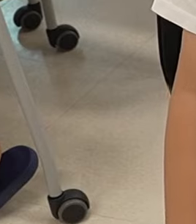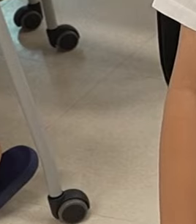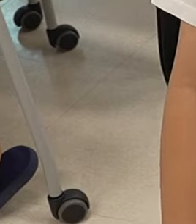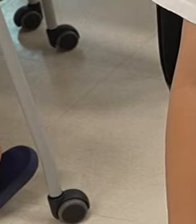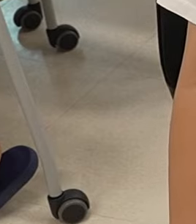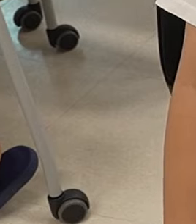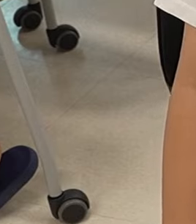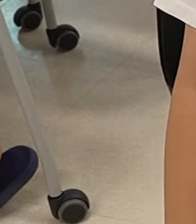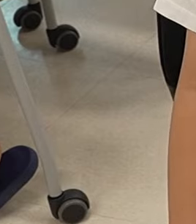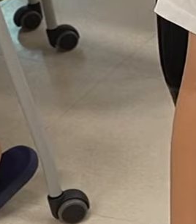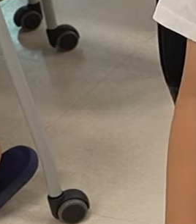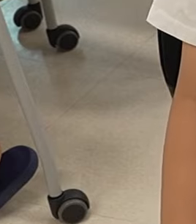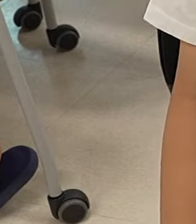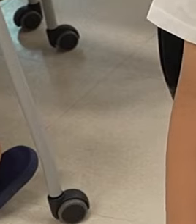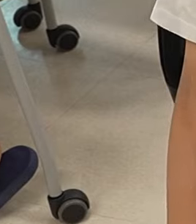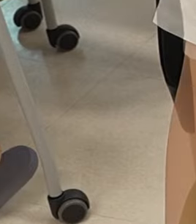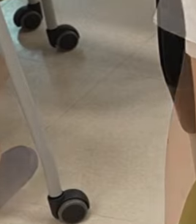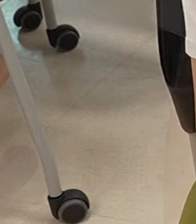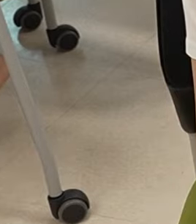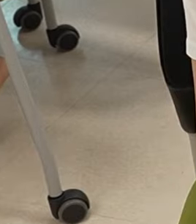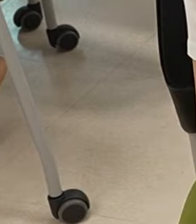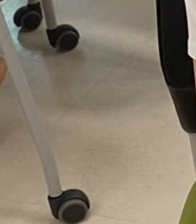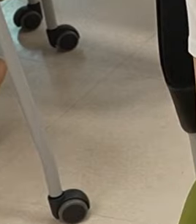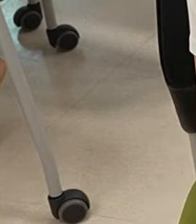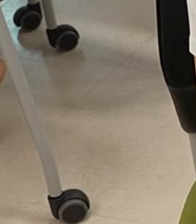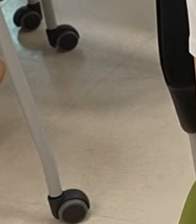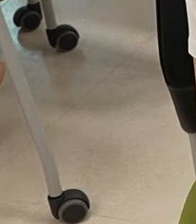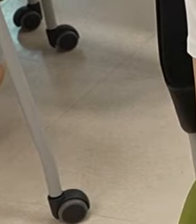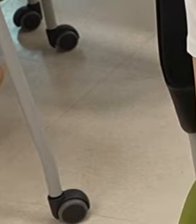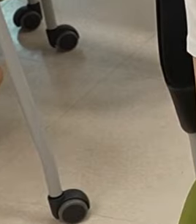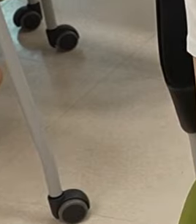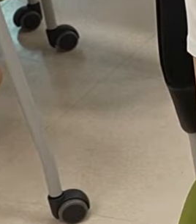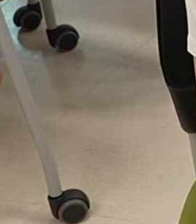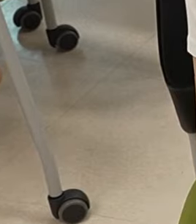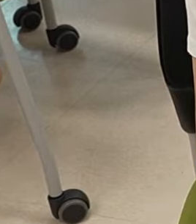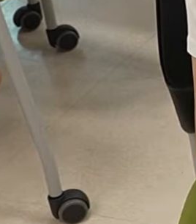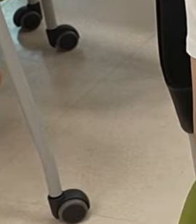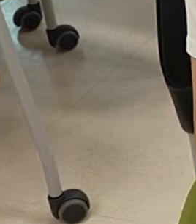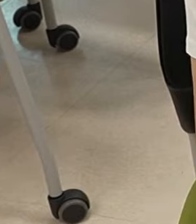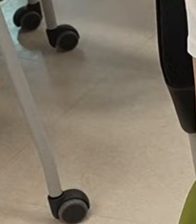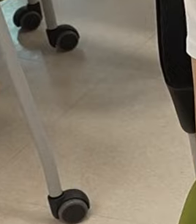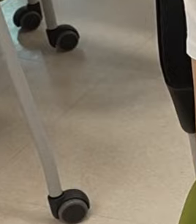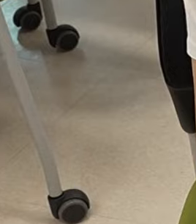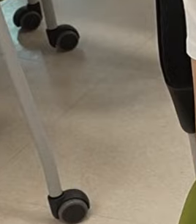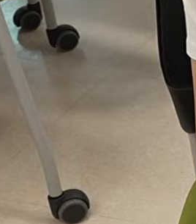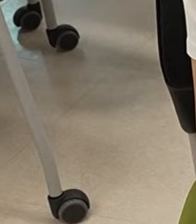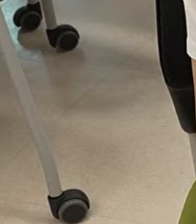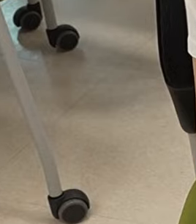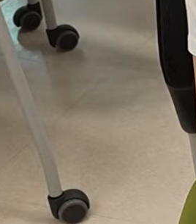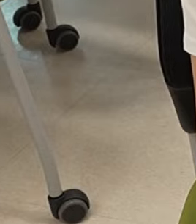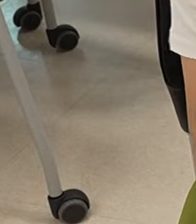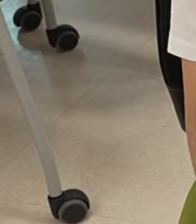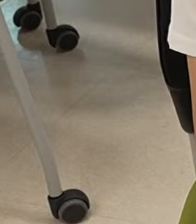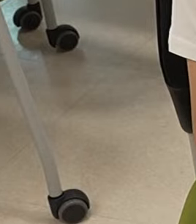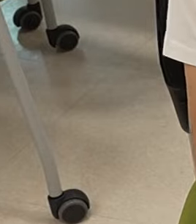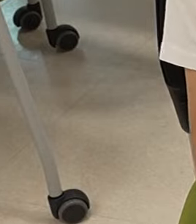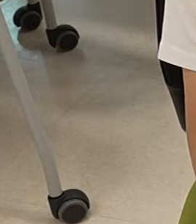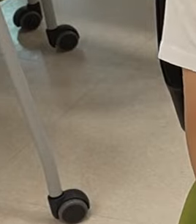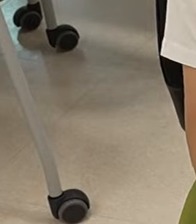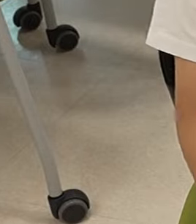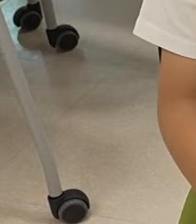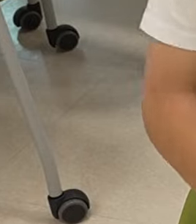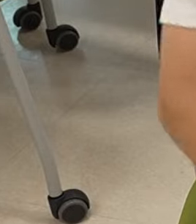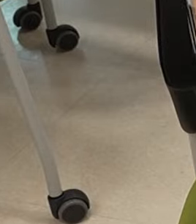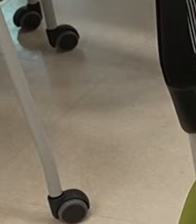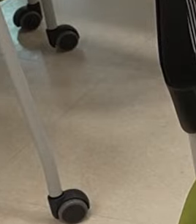장단점을 알게 되어서 정말 좋았습니다. 신관동 월성동을 돌아다니면서 많은 놀이공간이든 그리고